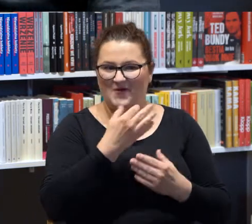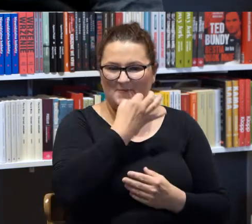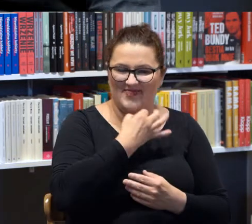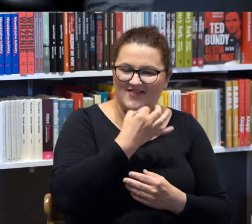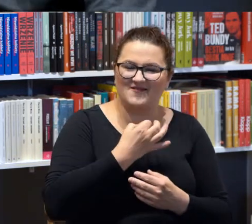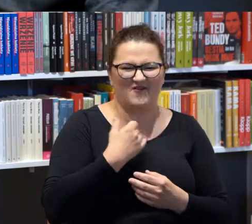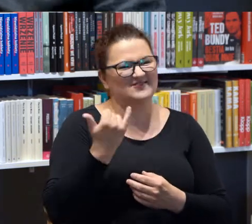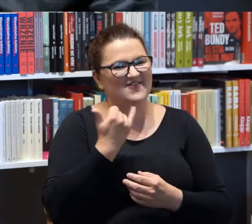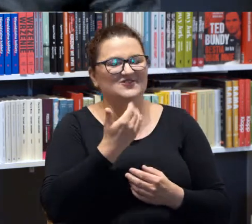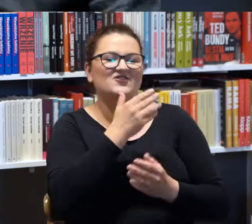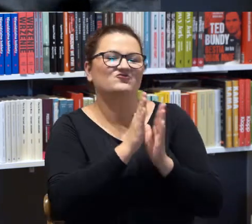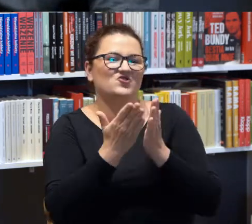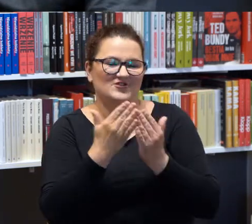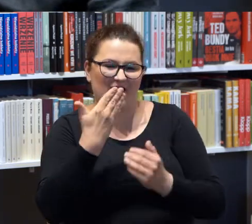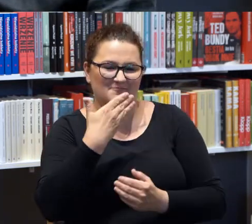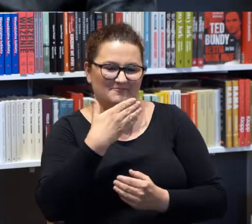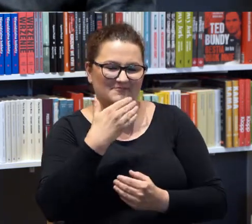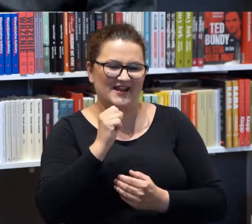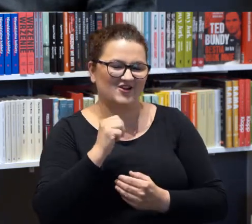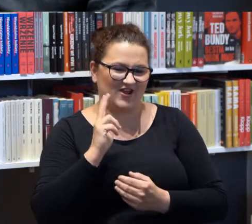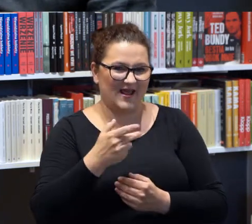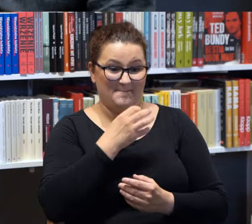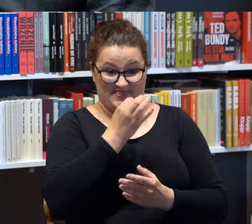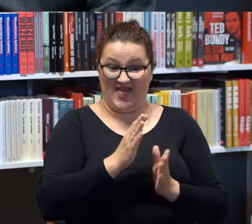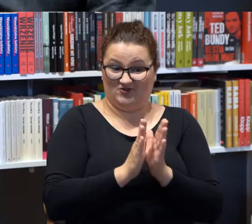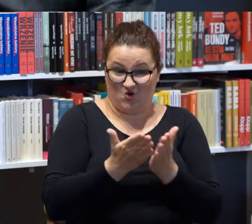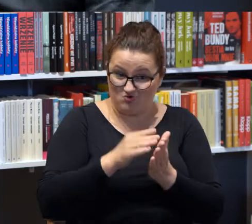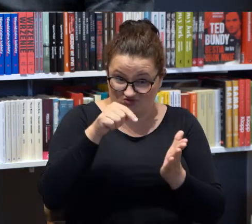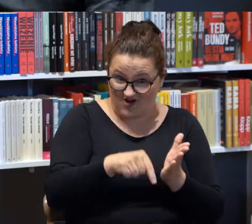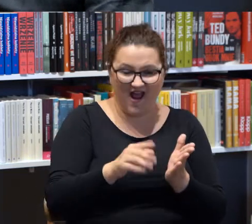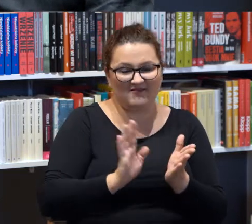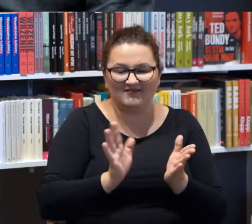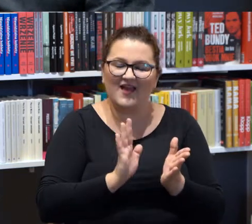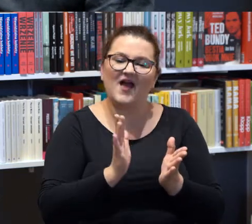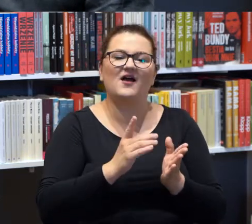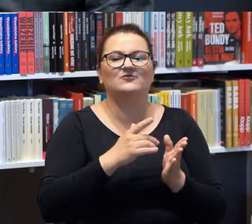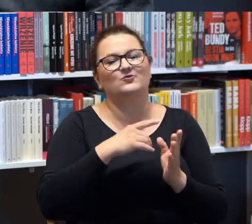zazwyczaj w kontekście Mireczka nie jestem pytana o samą książkę, ale